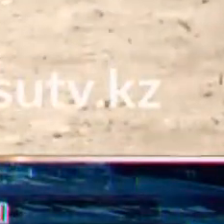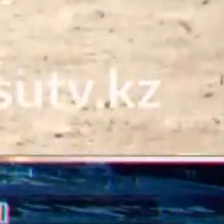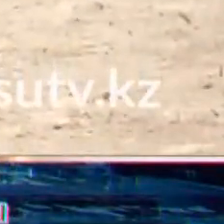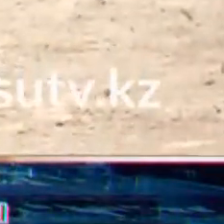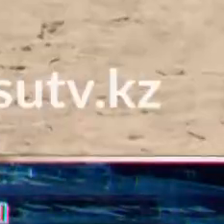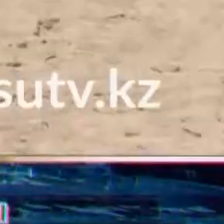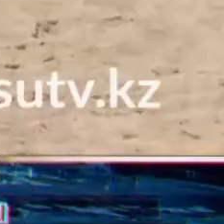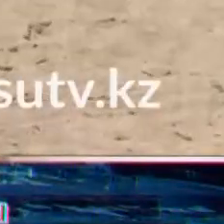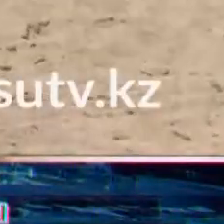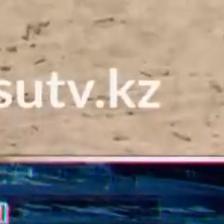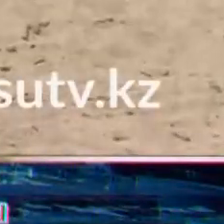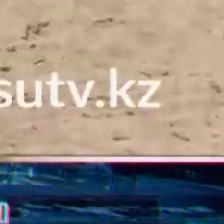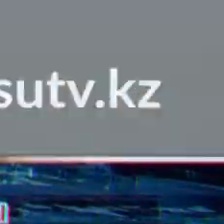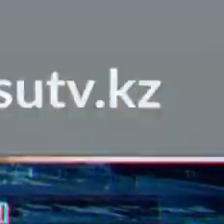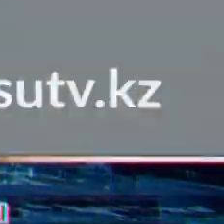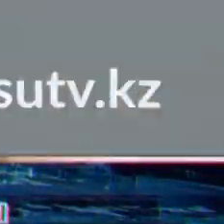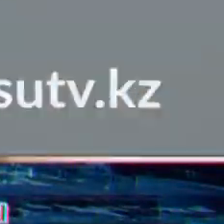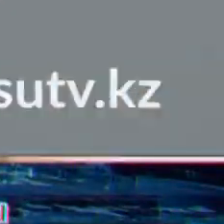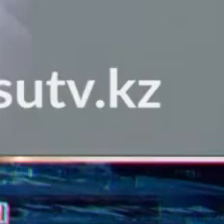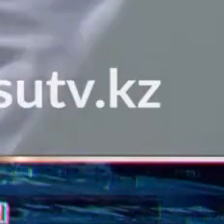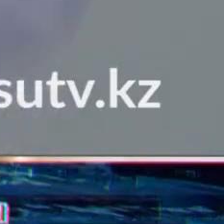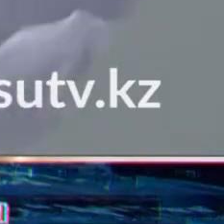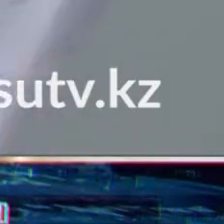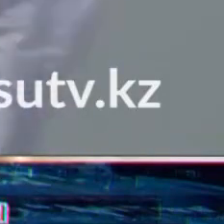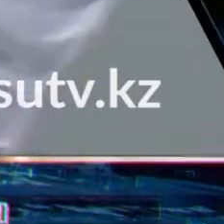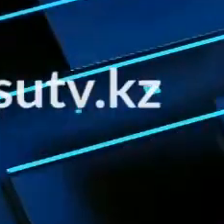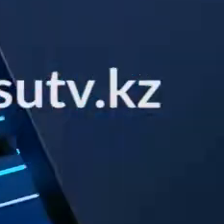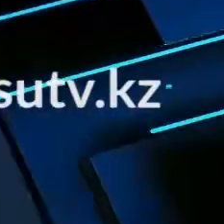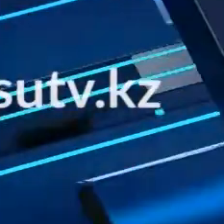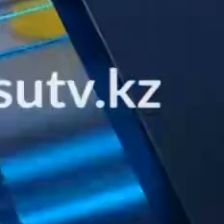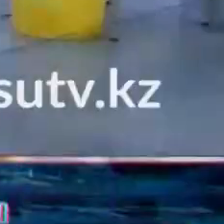Сезон стартовал. В области начали работу отряды «Жасыл-Ель».